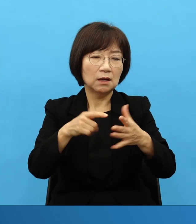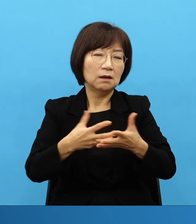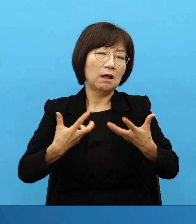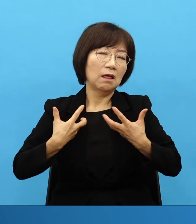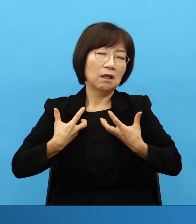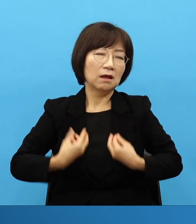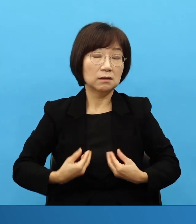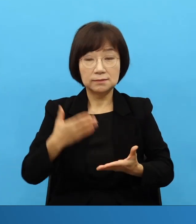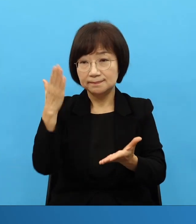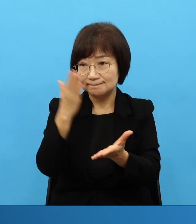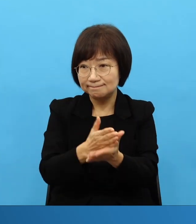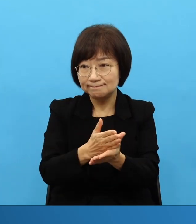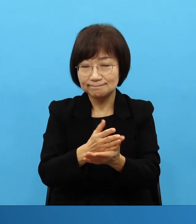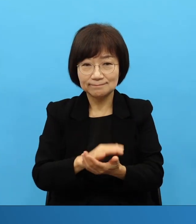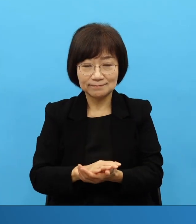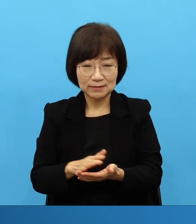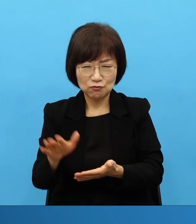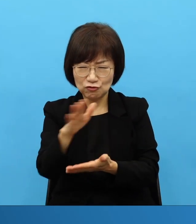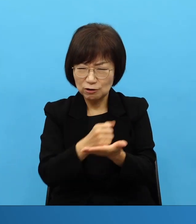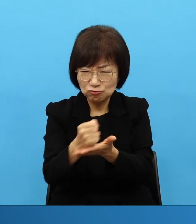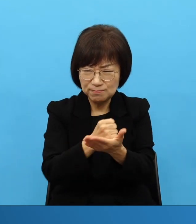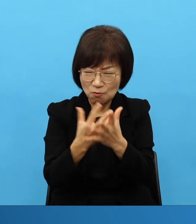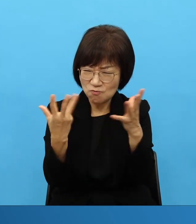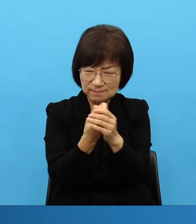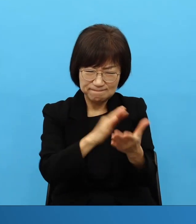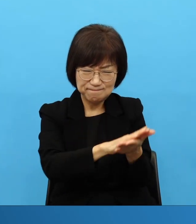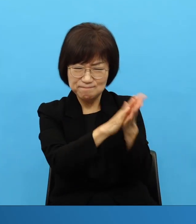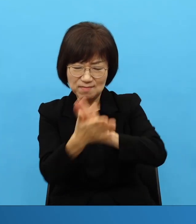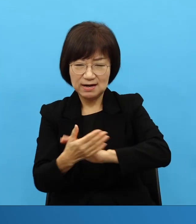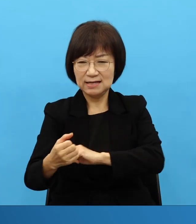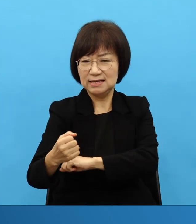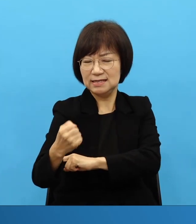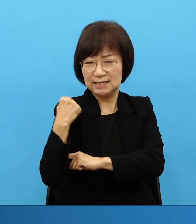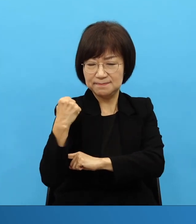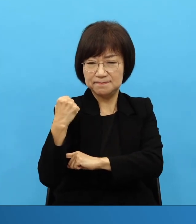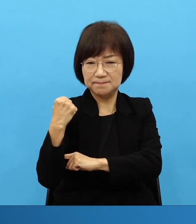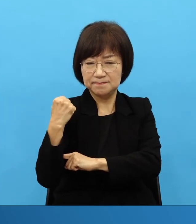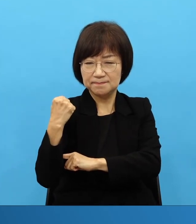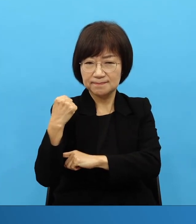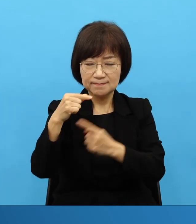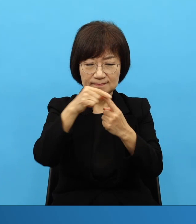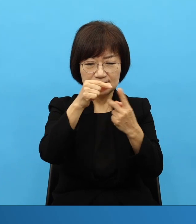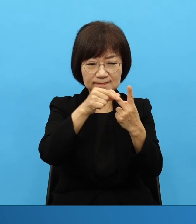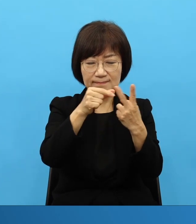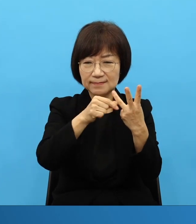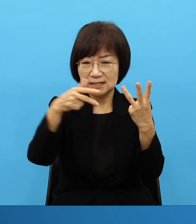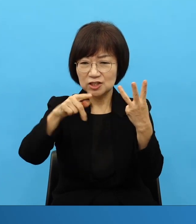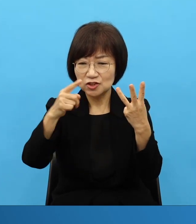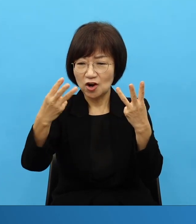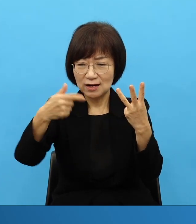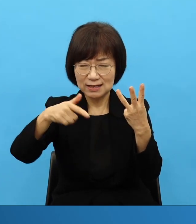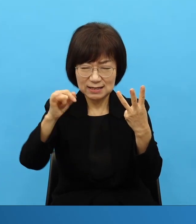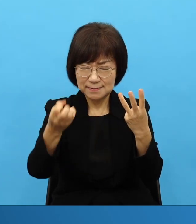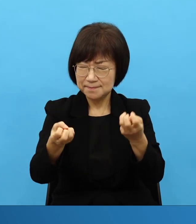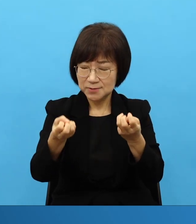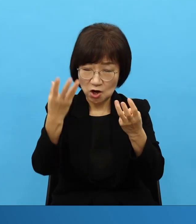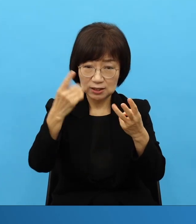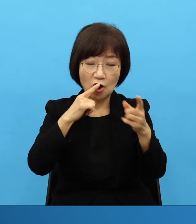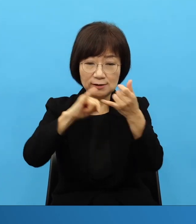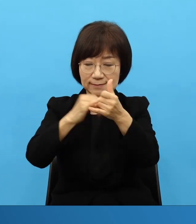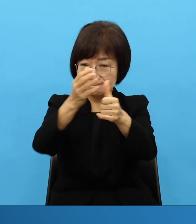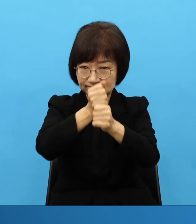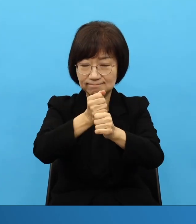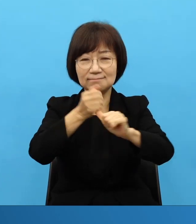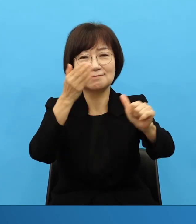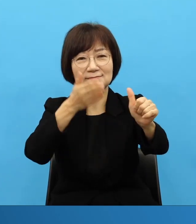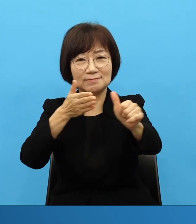완전히 바꿔버린 영적 세계를 붙잡아라. Now, no matter what happens, do not be 새 discouraged. 절기. It is a spiritual realm that completely changes your overturns and your 우리의 destiny.